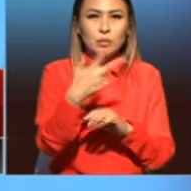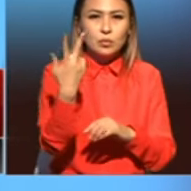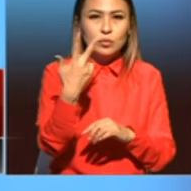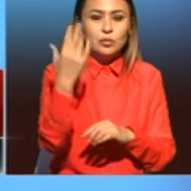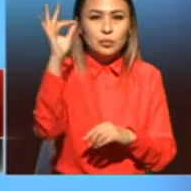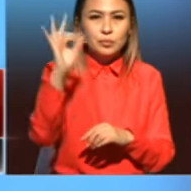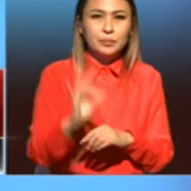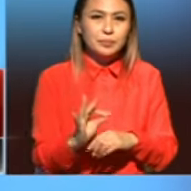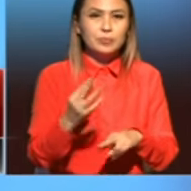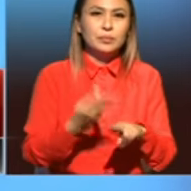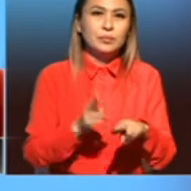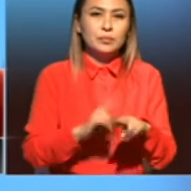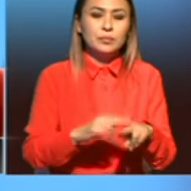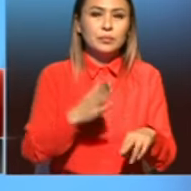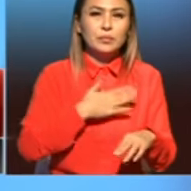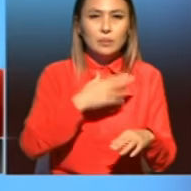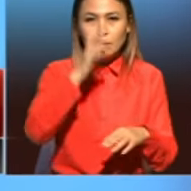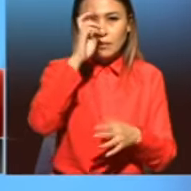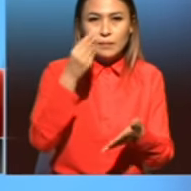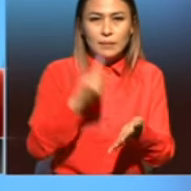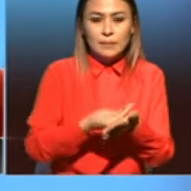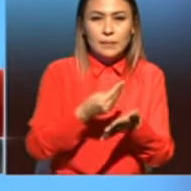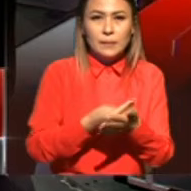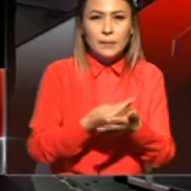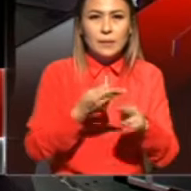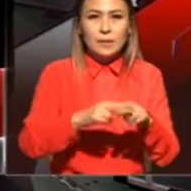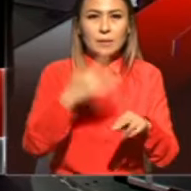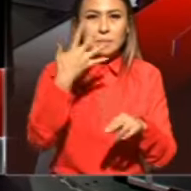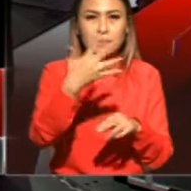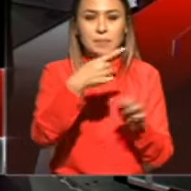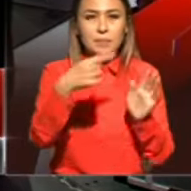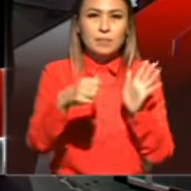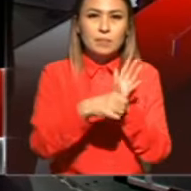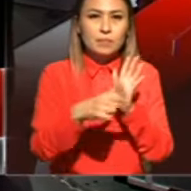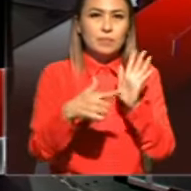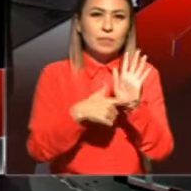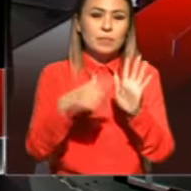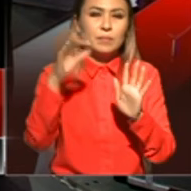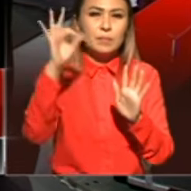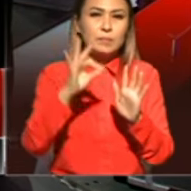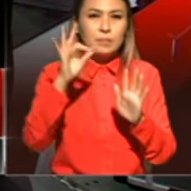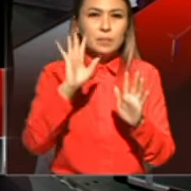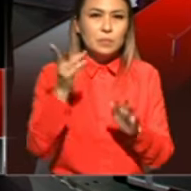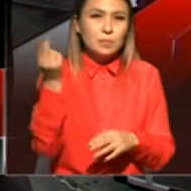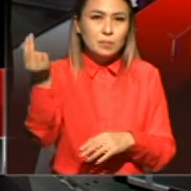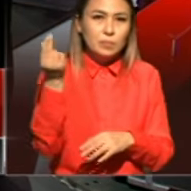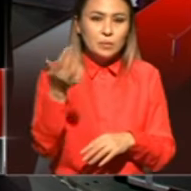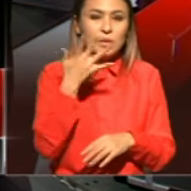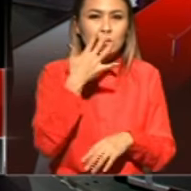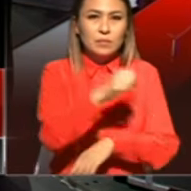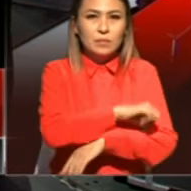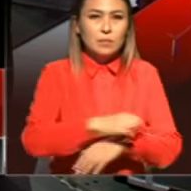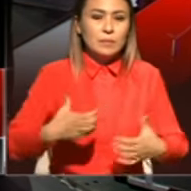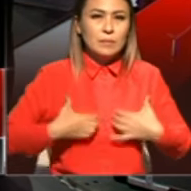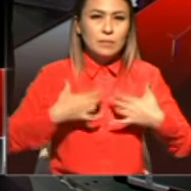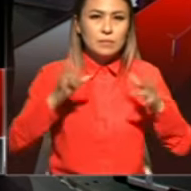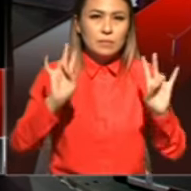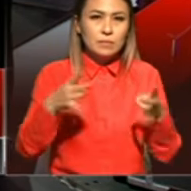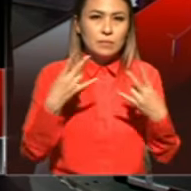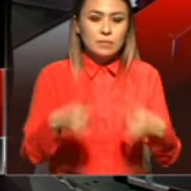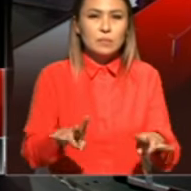33%. Сондықтан біздің бюджетіміздің бар болғаны 5-6-7% ғана біз шетке төленеміз. Сондықтан ешқандай қорқынышты нәрсе